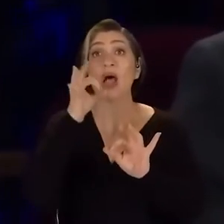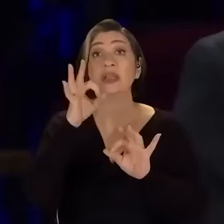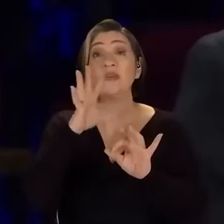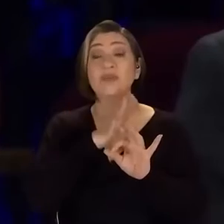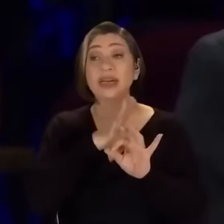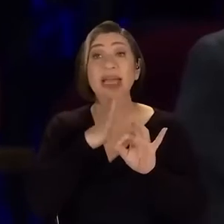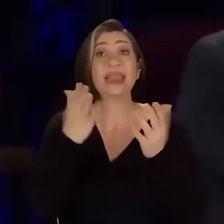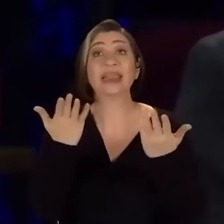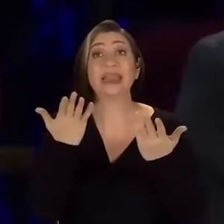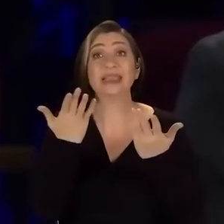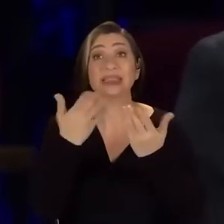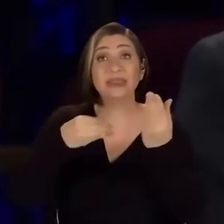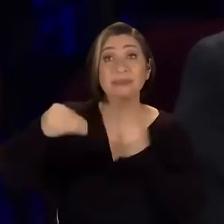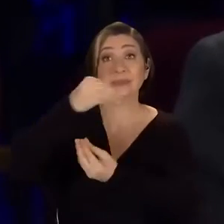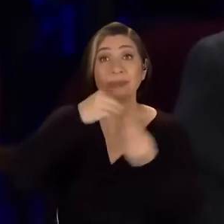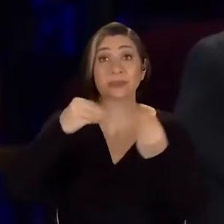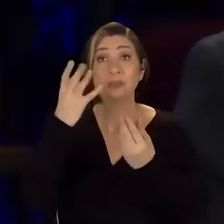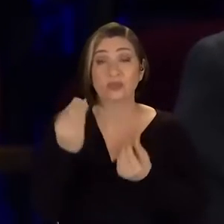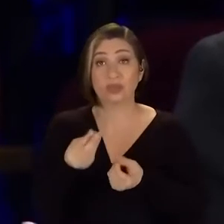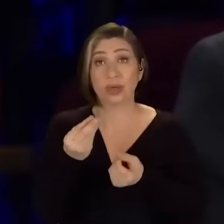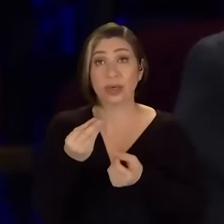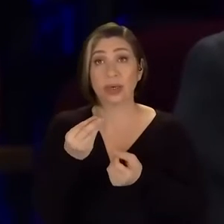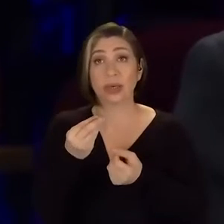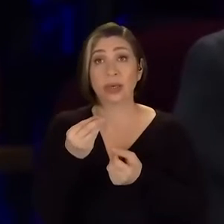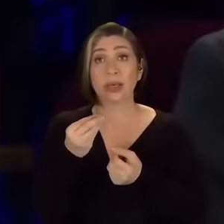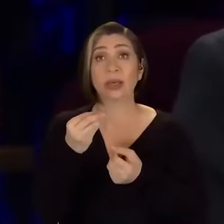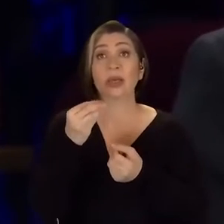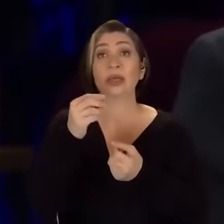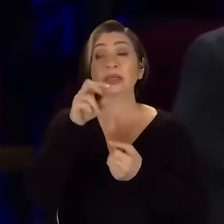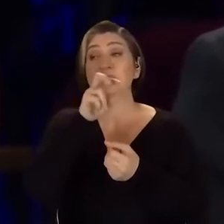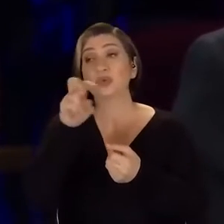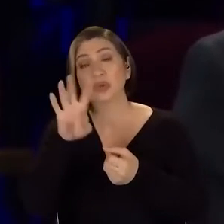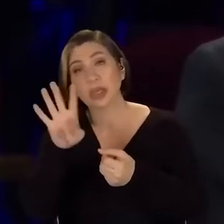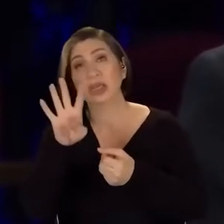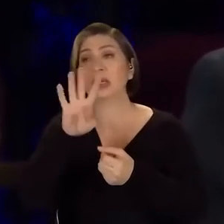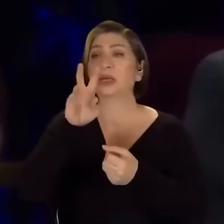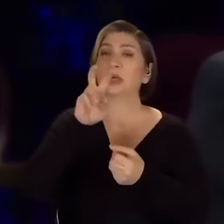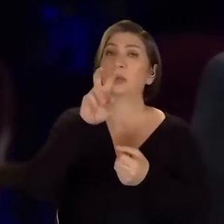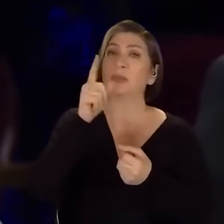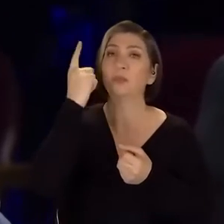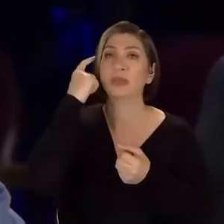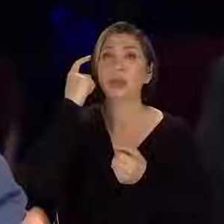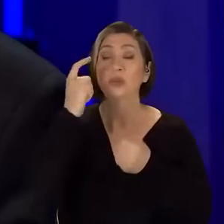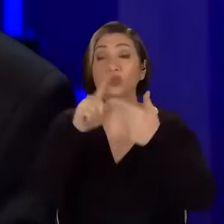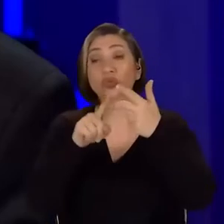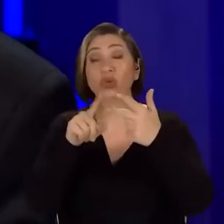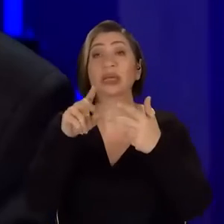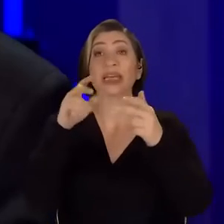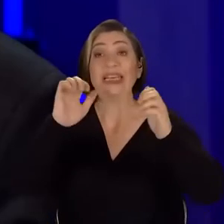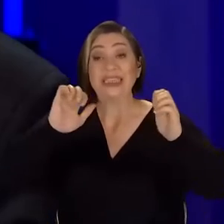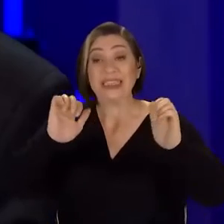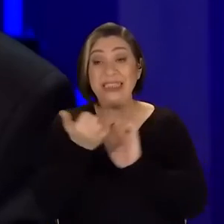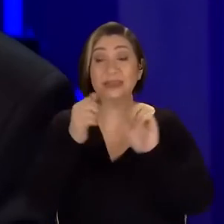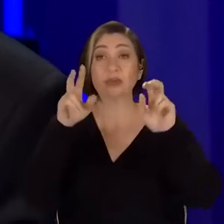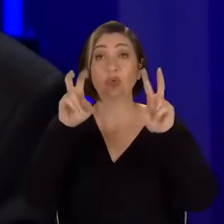de finansal krizler oluyordu. 1929, 1907, 1837, 47, 57, 73. Kredi